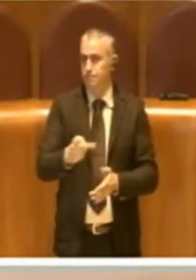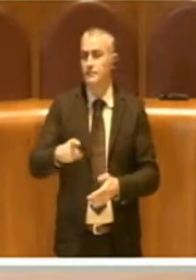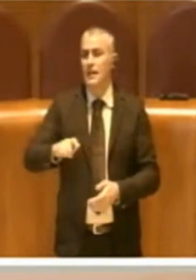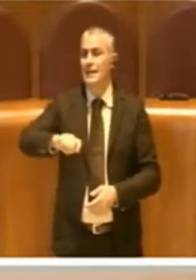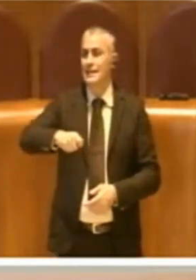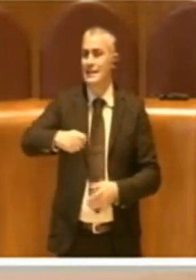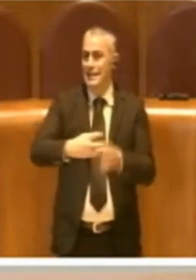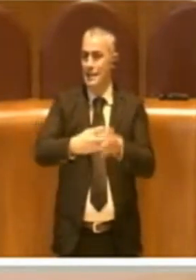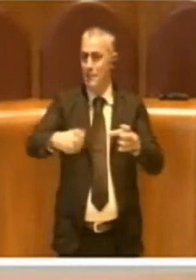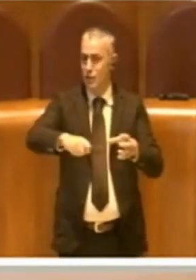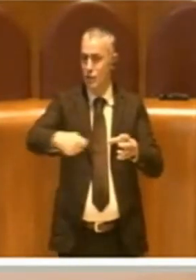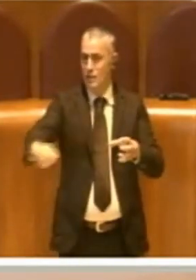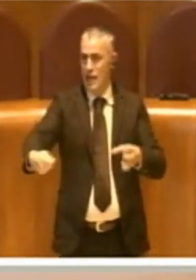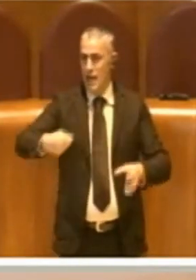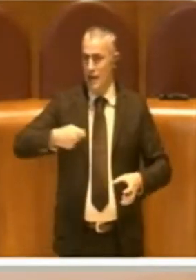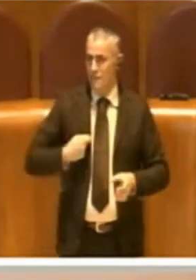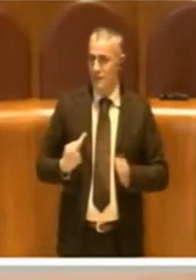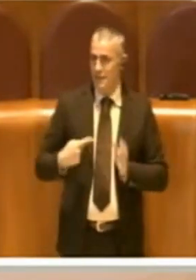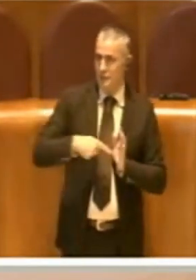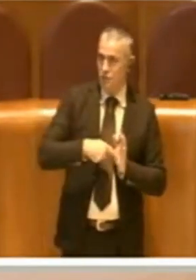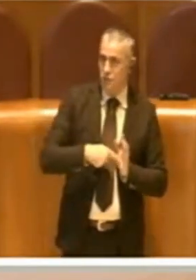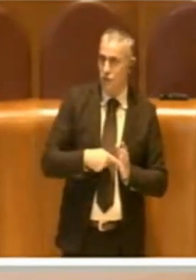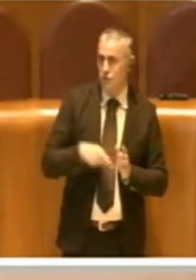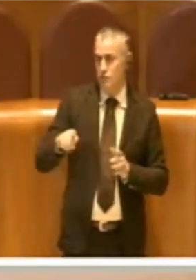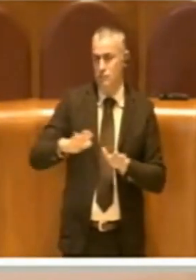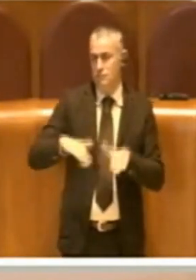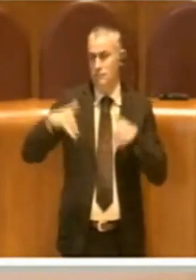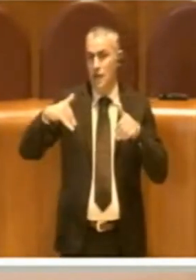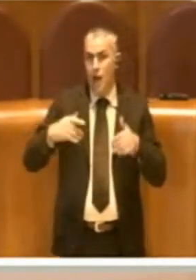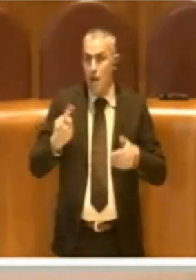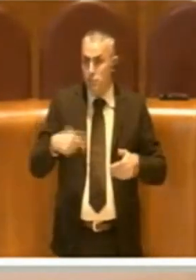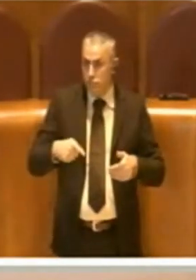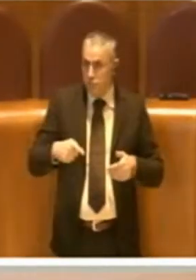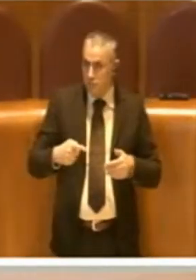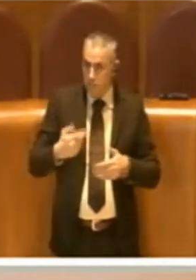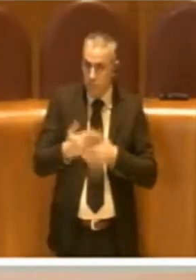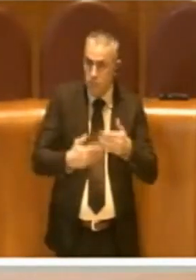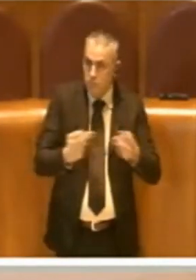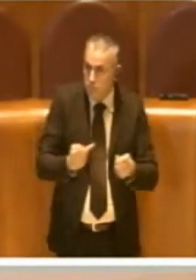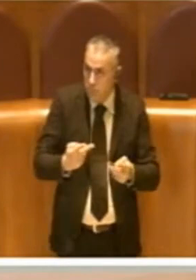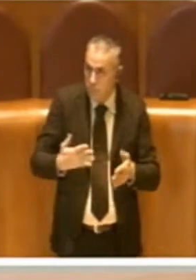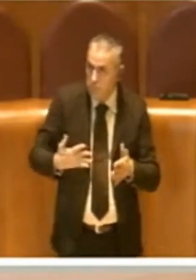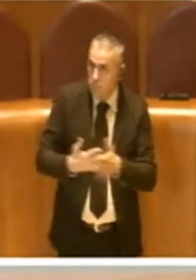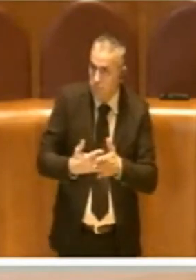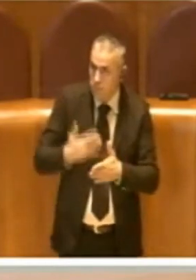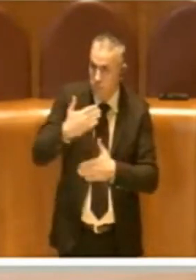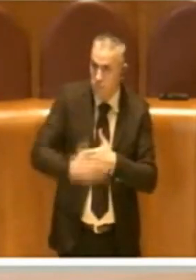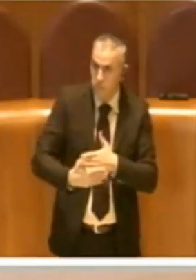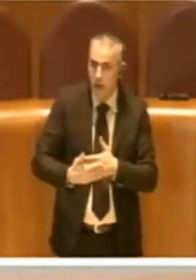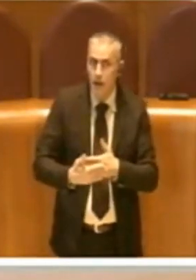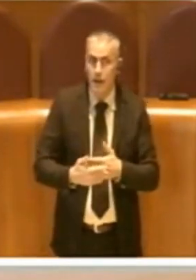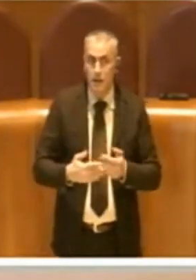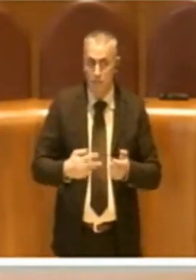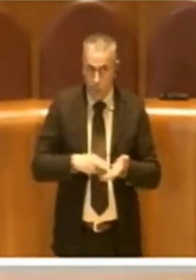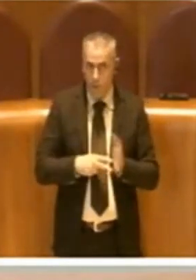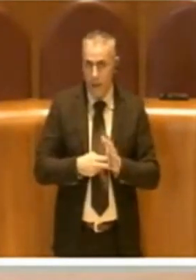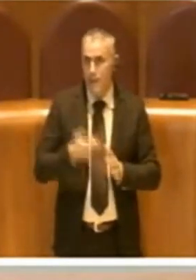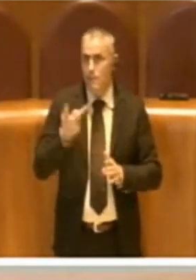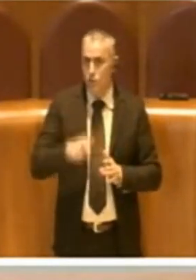chiavi dell'impianto e questo appunto causerebbe un problema perché i tempi per la predisposizione